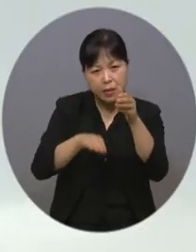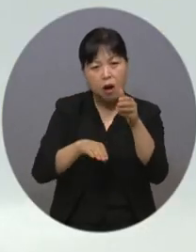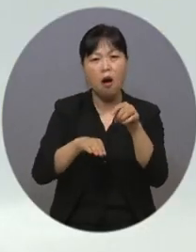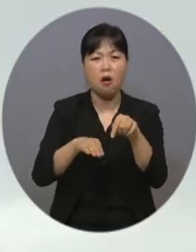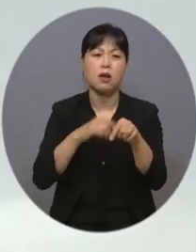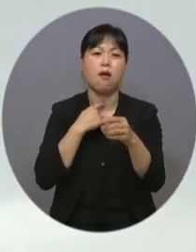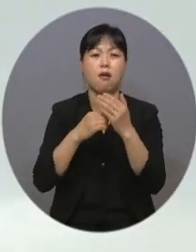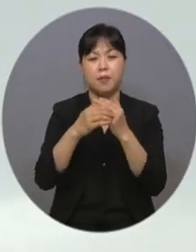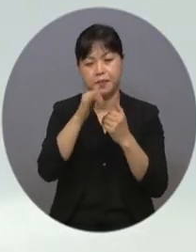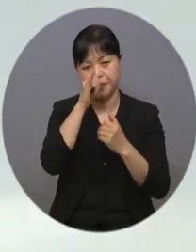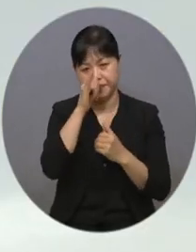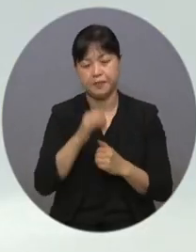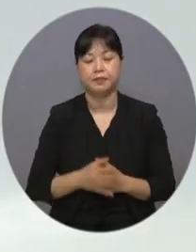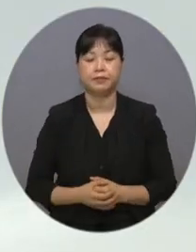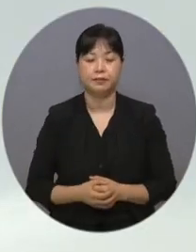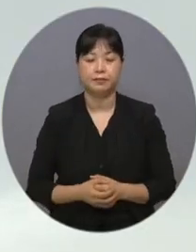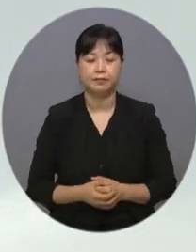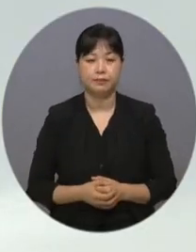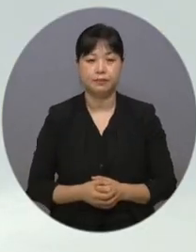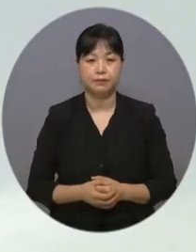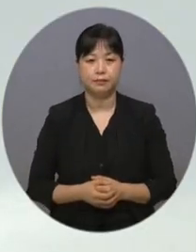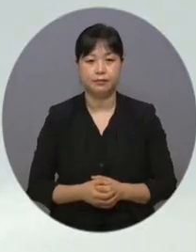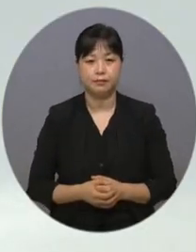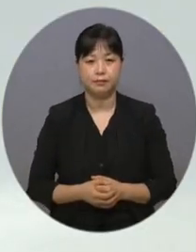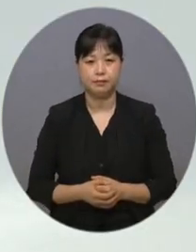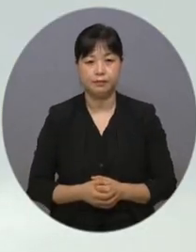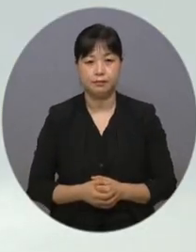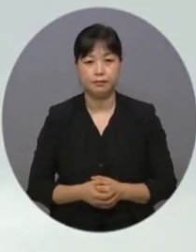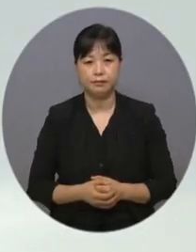있습니다 복지 tv 뉴스 d 가 아닙니다